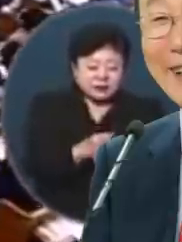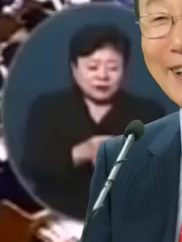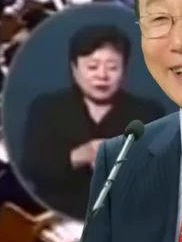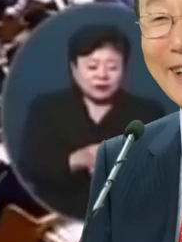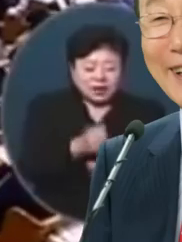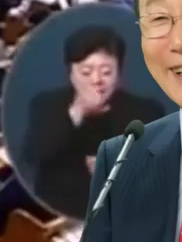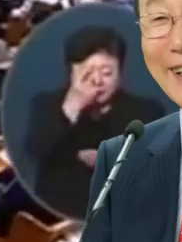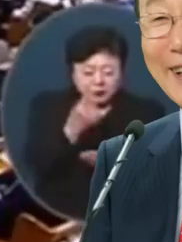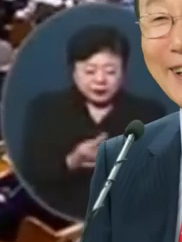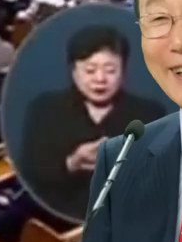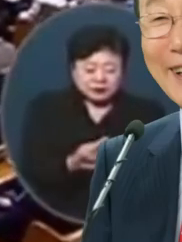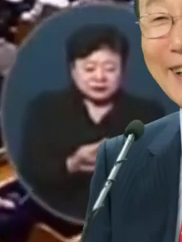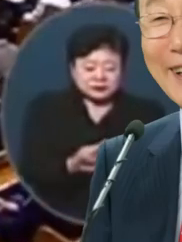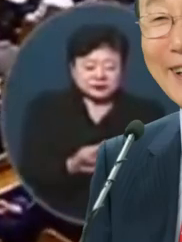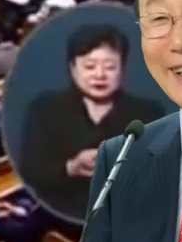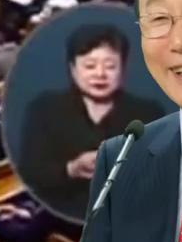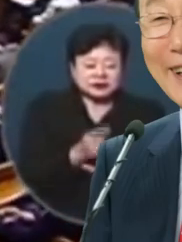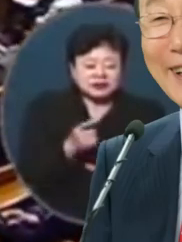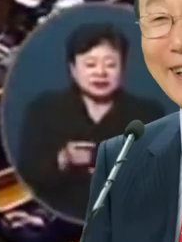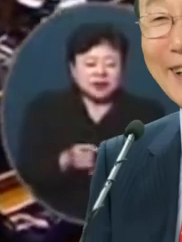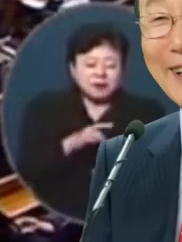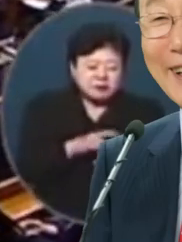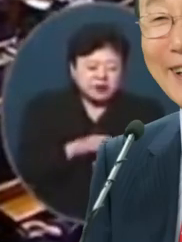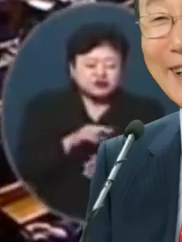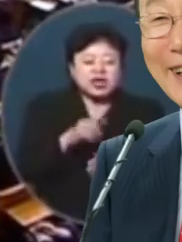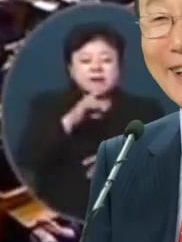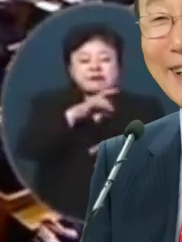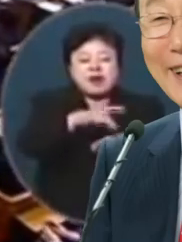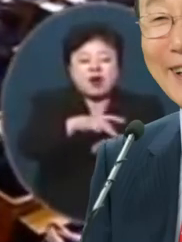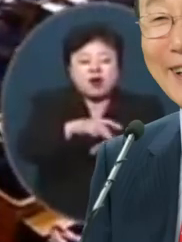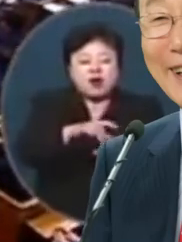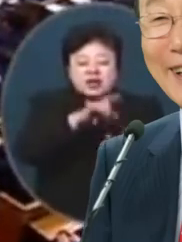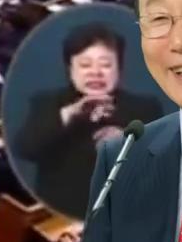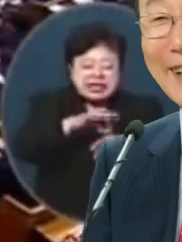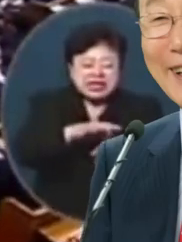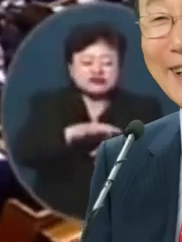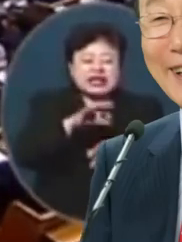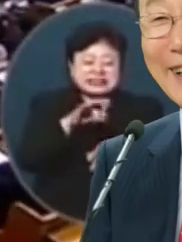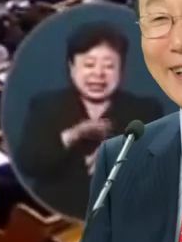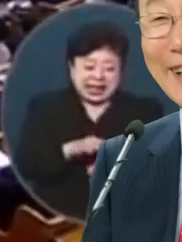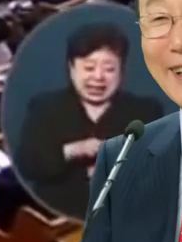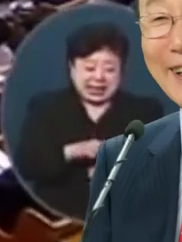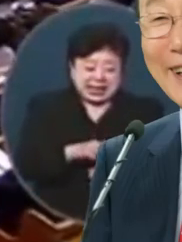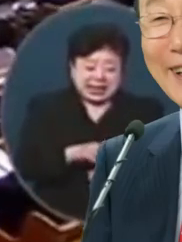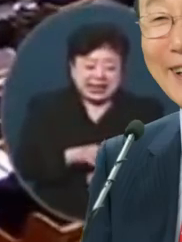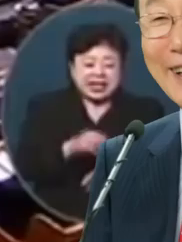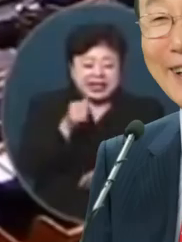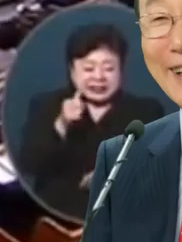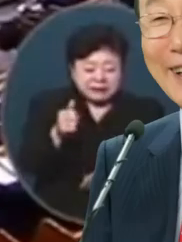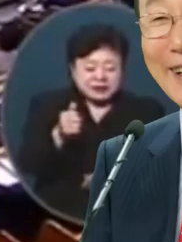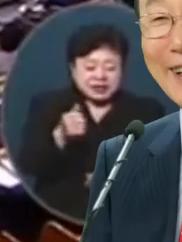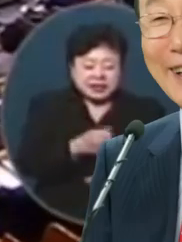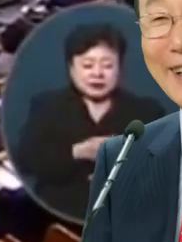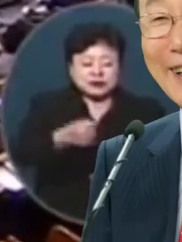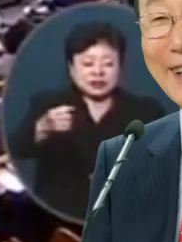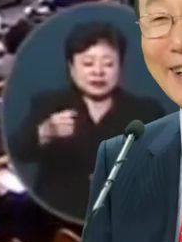이끌어오시니 아담이 이르되 이는 내 뼈 중에 뼈요 살 중에 살이라 이것을 남자에게